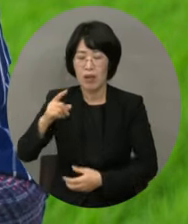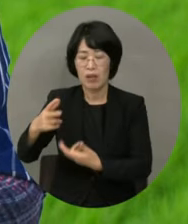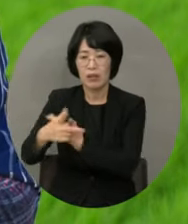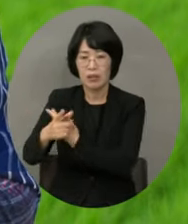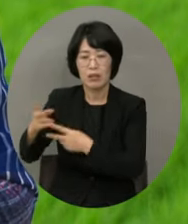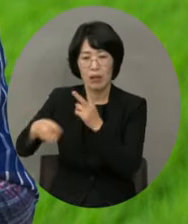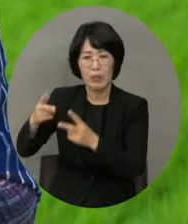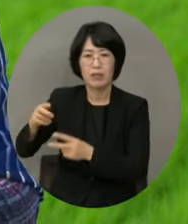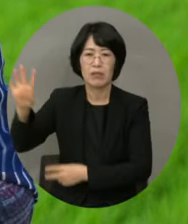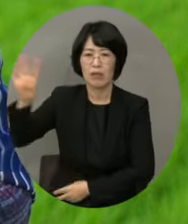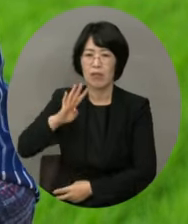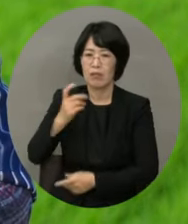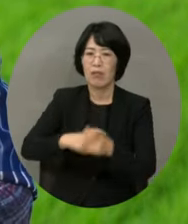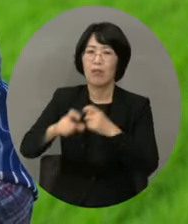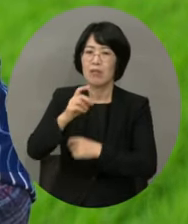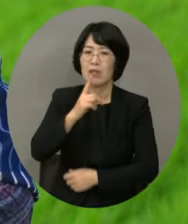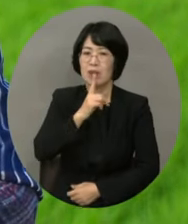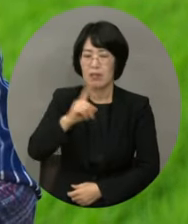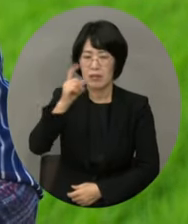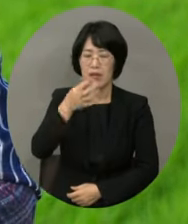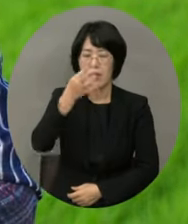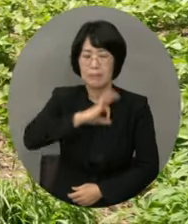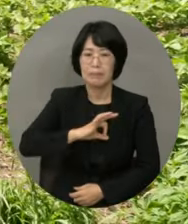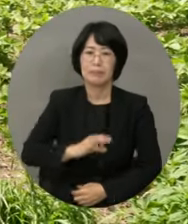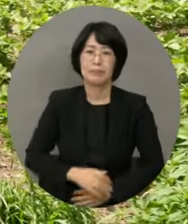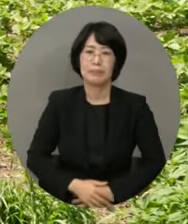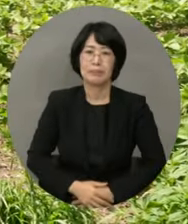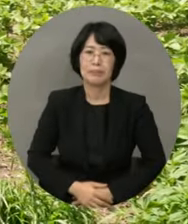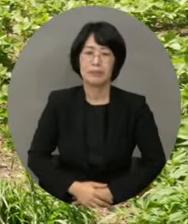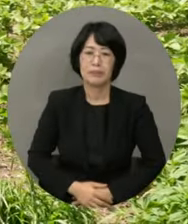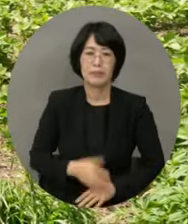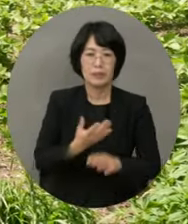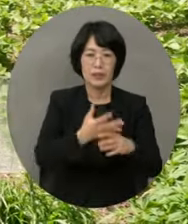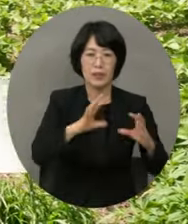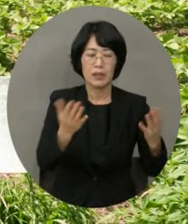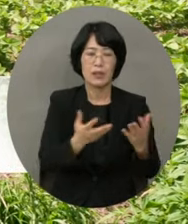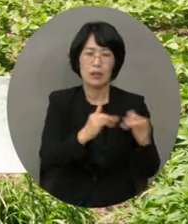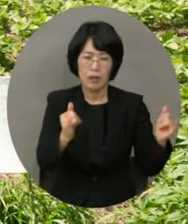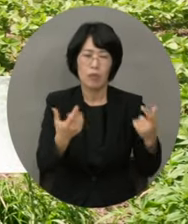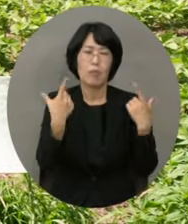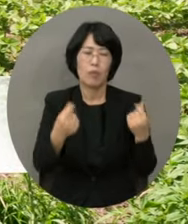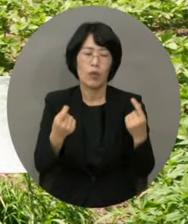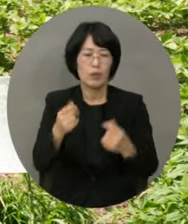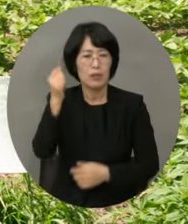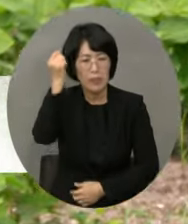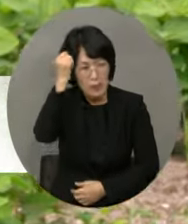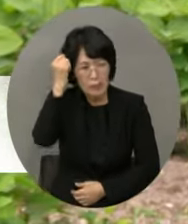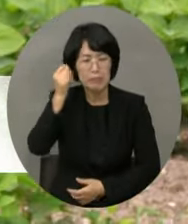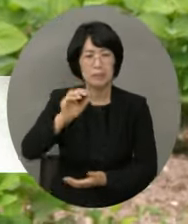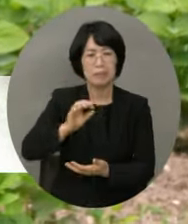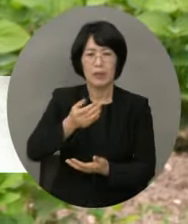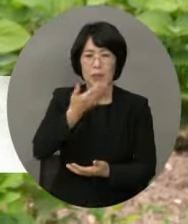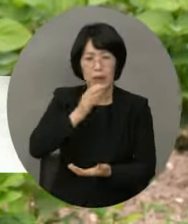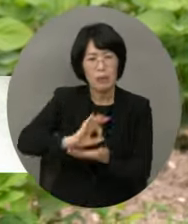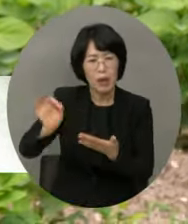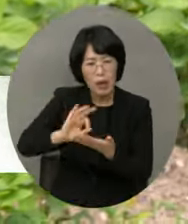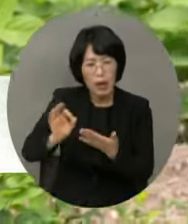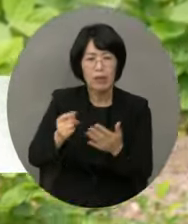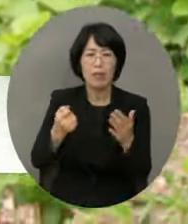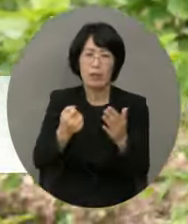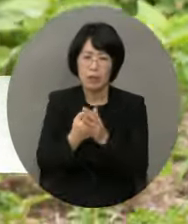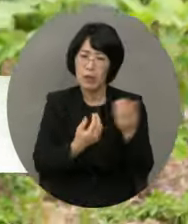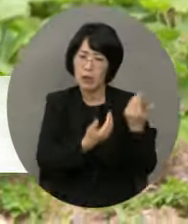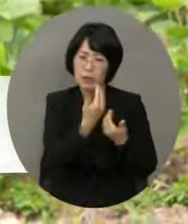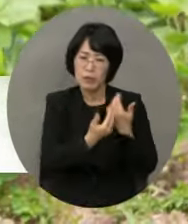있는 건 4명 정도 더 고용이 가능하니까. 외국인 노동자들 역시 숙식 비용 등을 스스로 해결하고